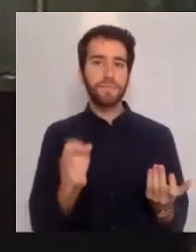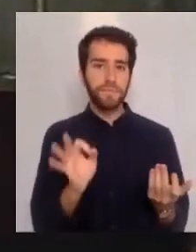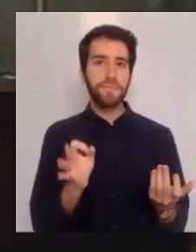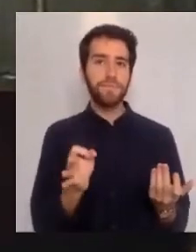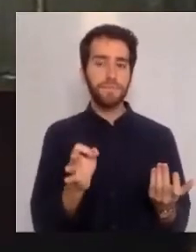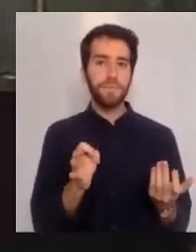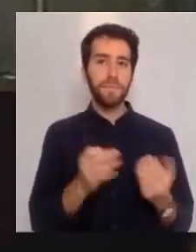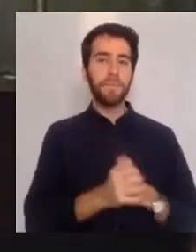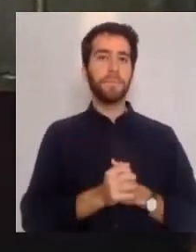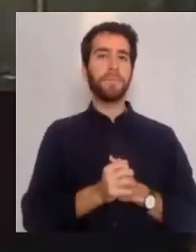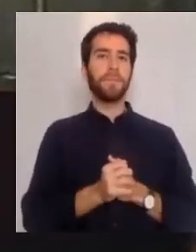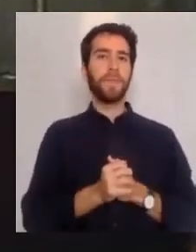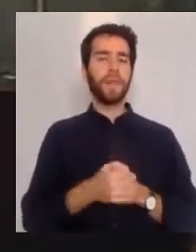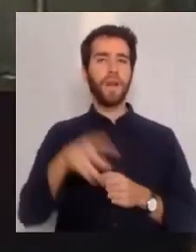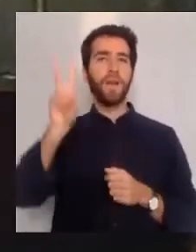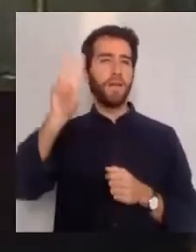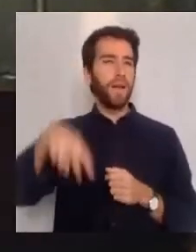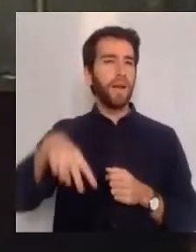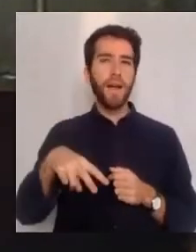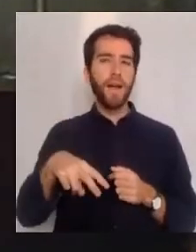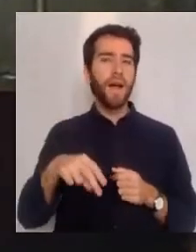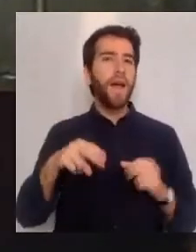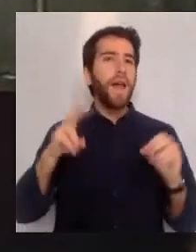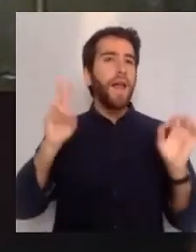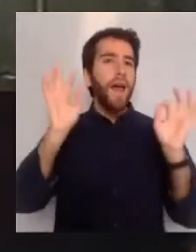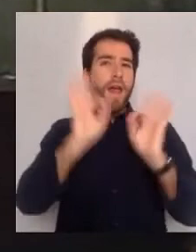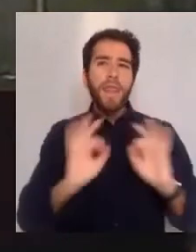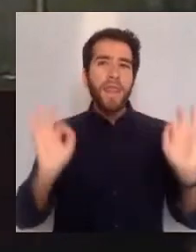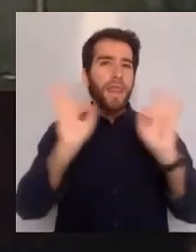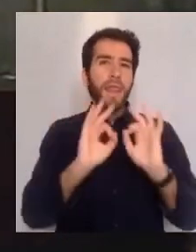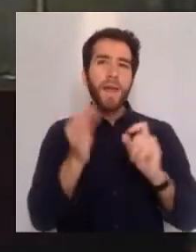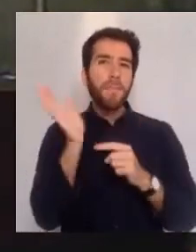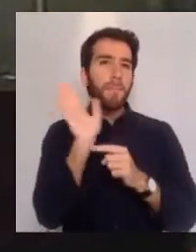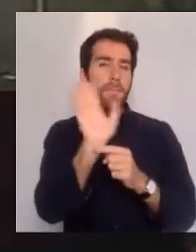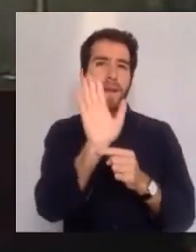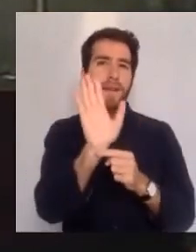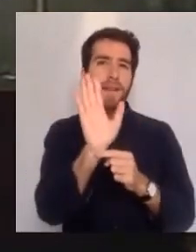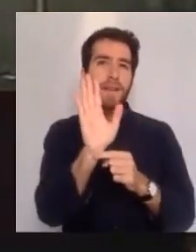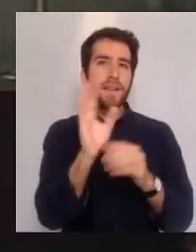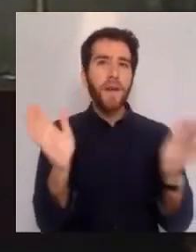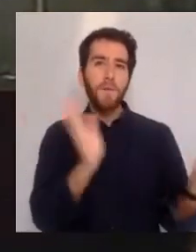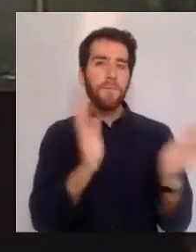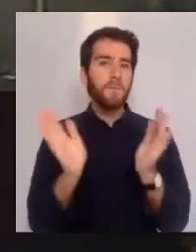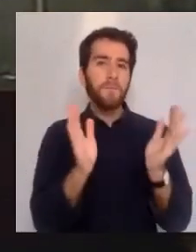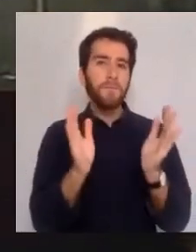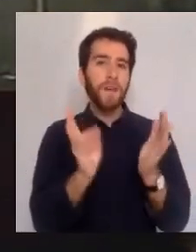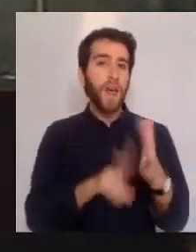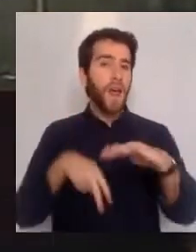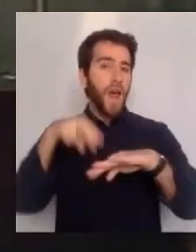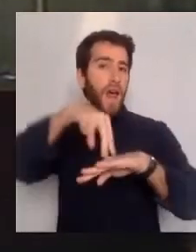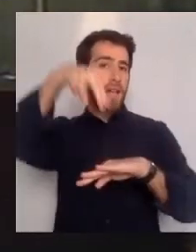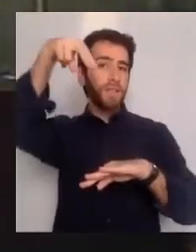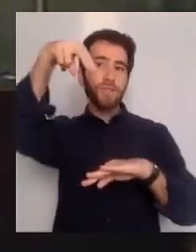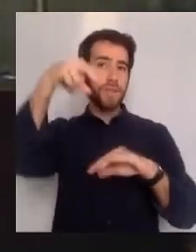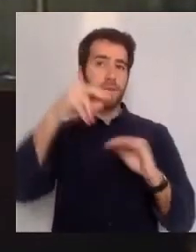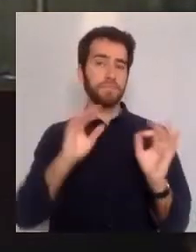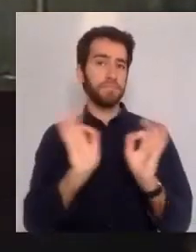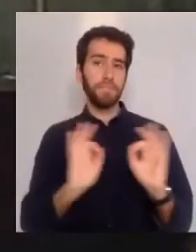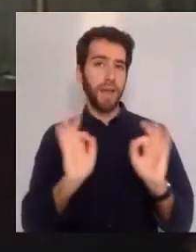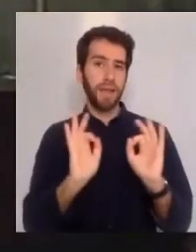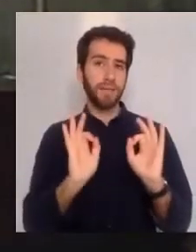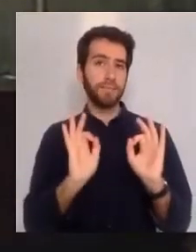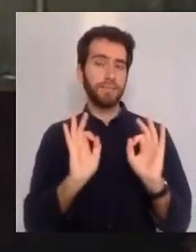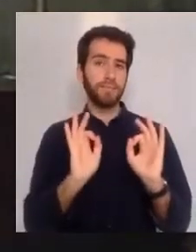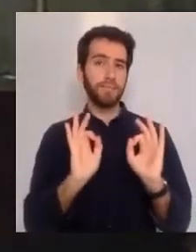És cert que ningú era present en el moment de la resurrecció de Crist, però són molts els signes que apunten